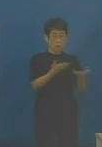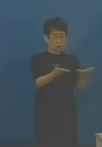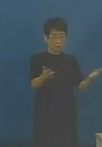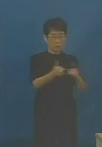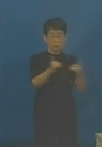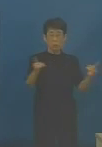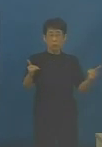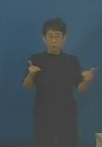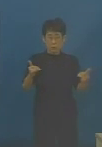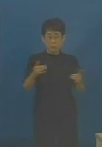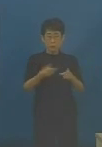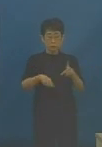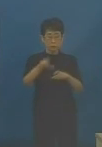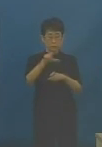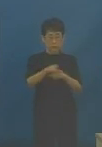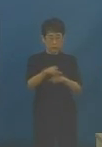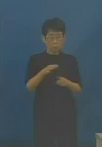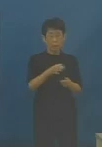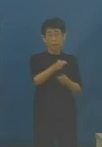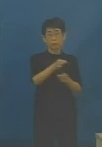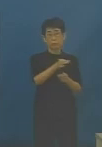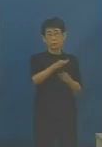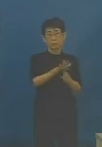いと考えております。